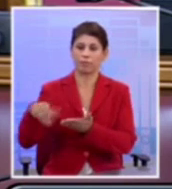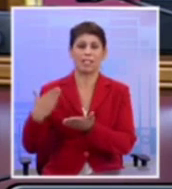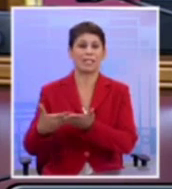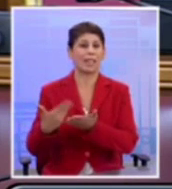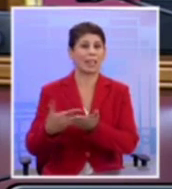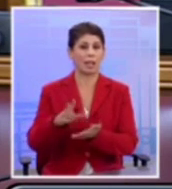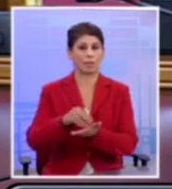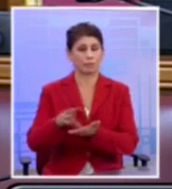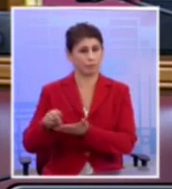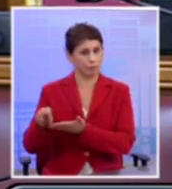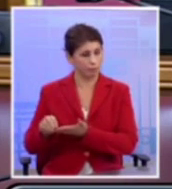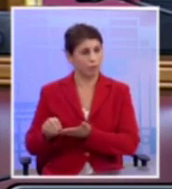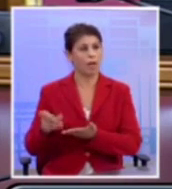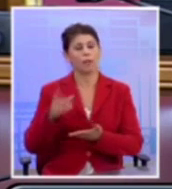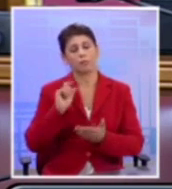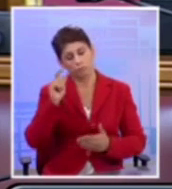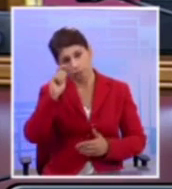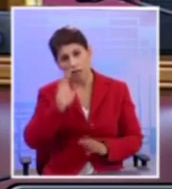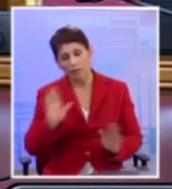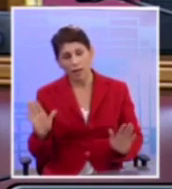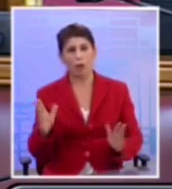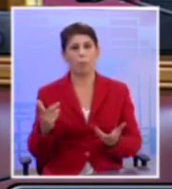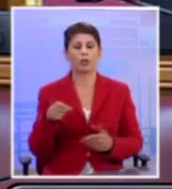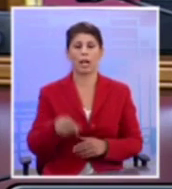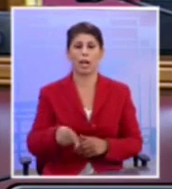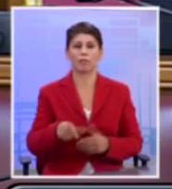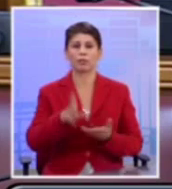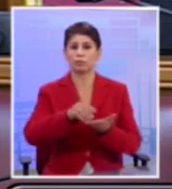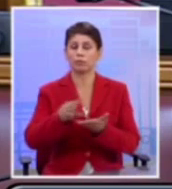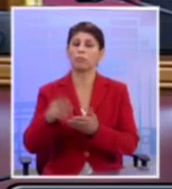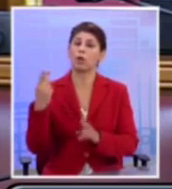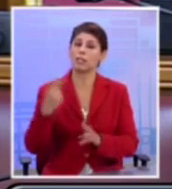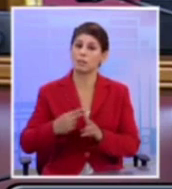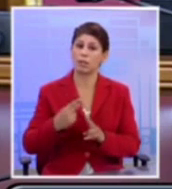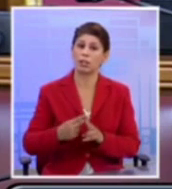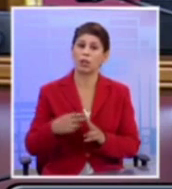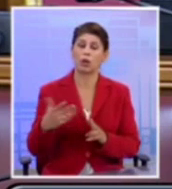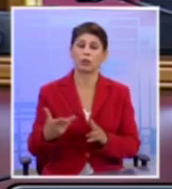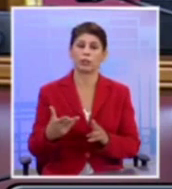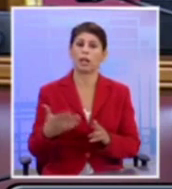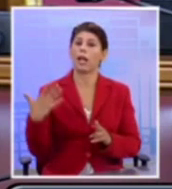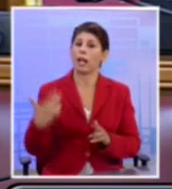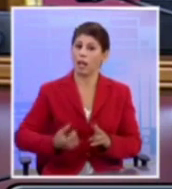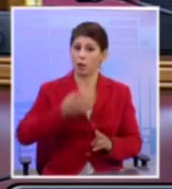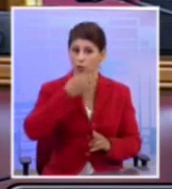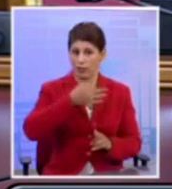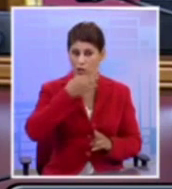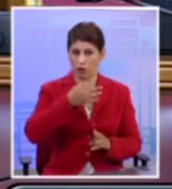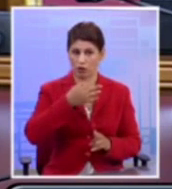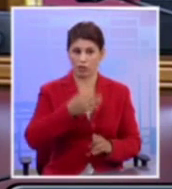στοιχείων και ομολογουμένως είναι σημαντικό το γεγονός ότι έχουν